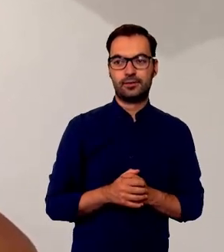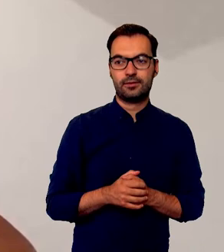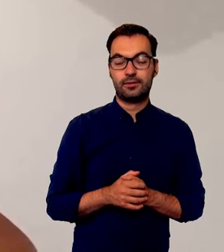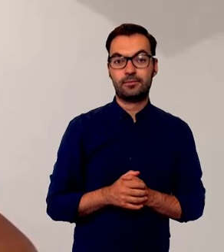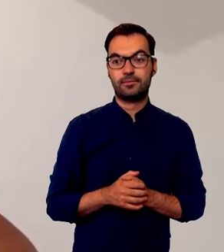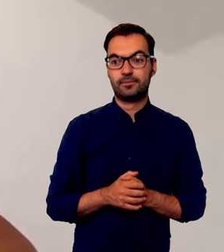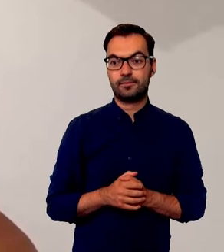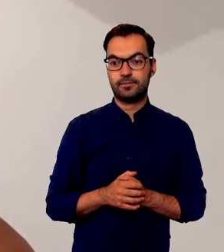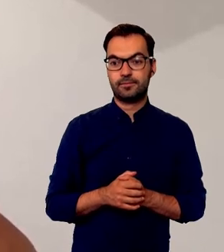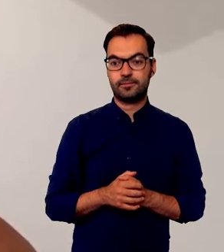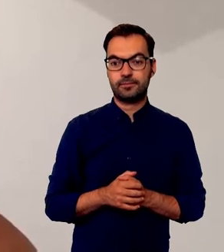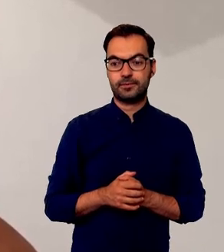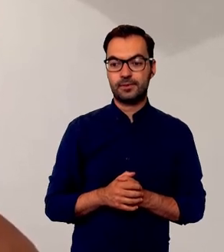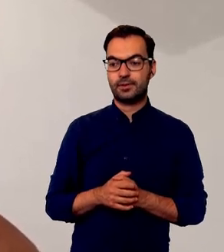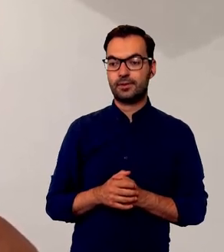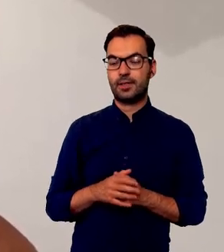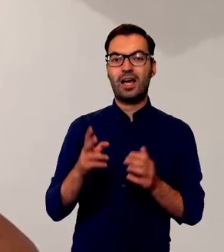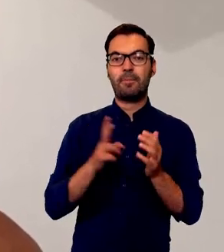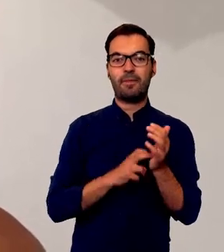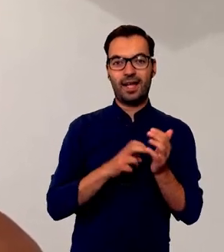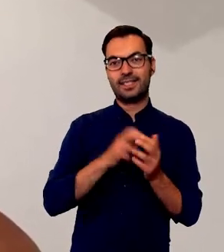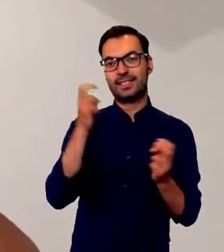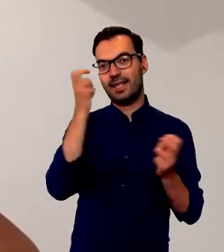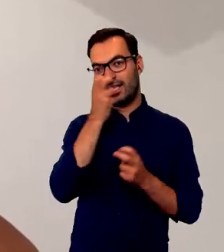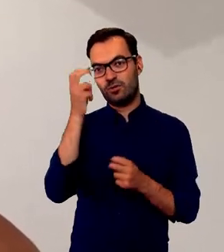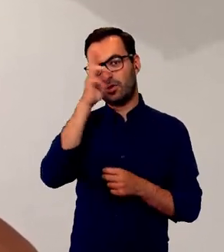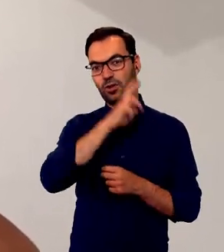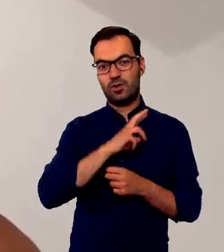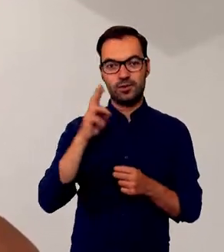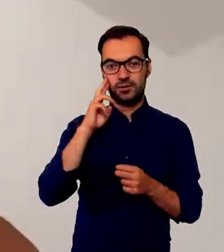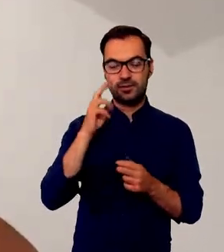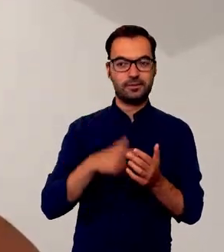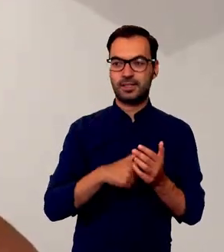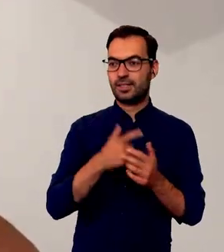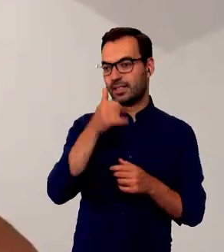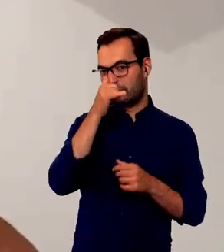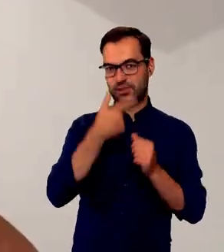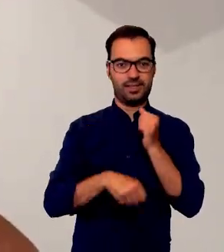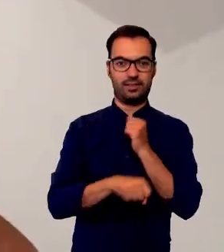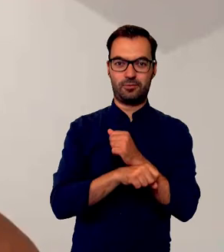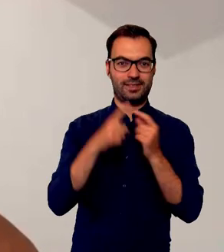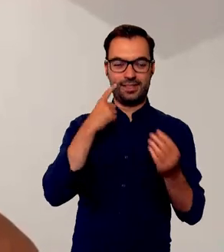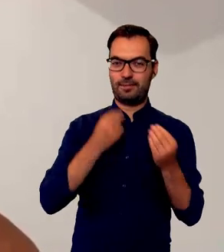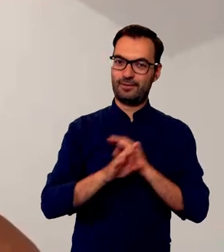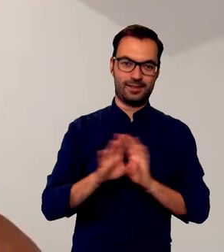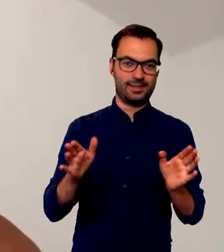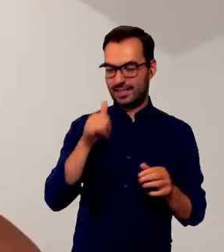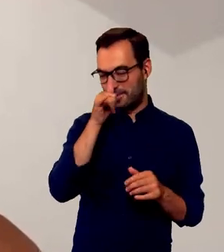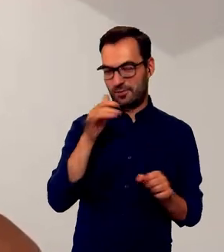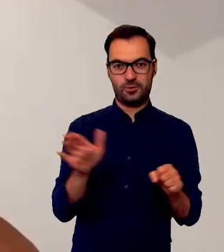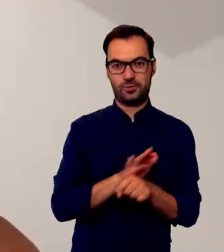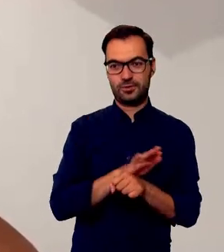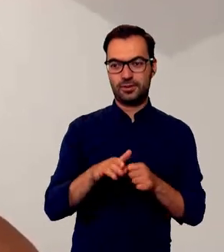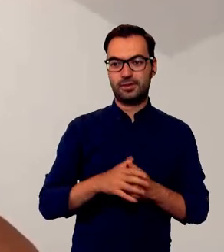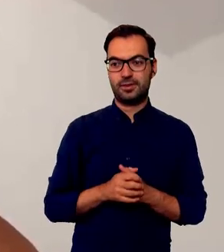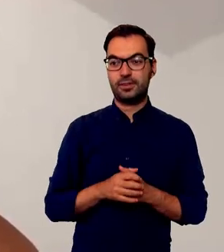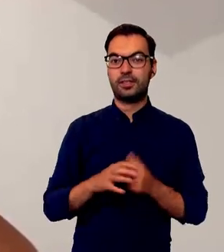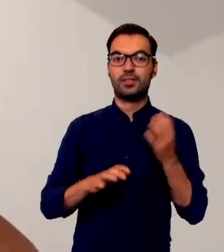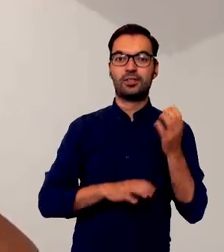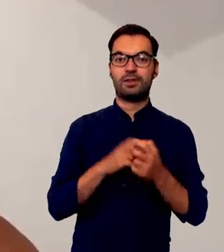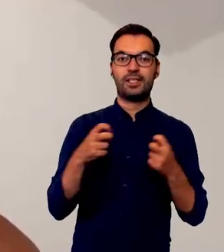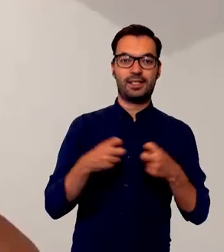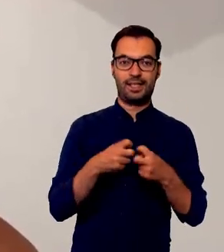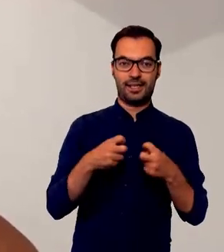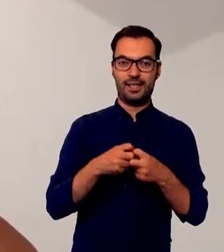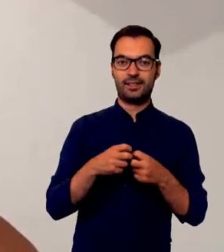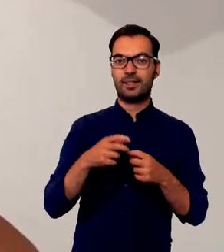deficytu od rodziców, braku zainteresowania od rodziców, nie zastąpią żadne zabawki. Świat internetu nie